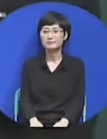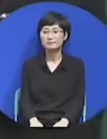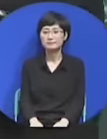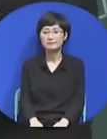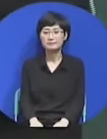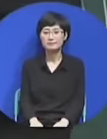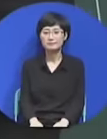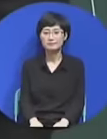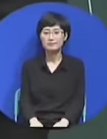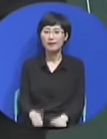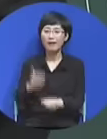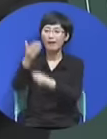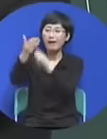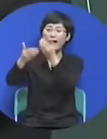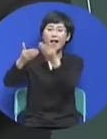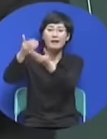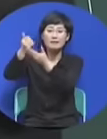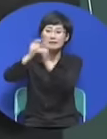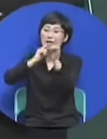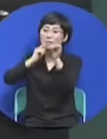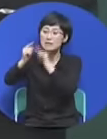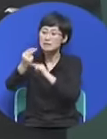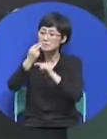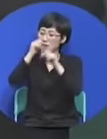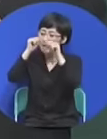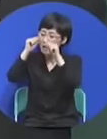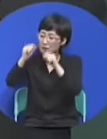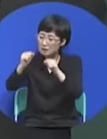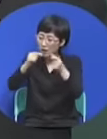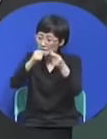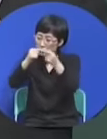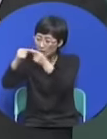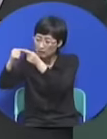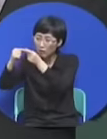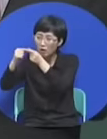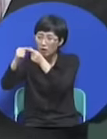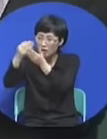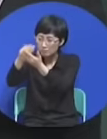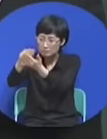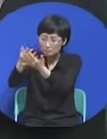长时间做完以后，要查看自己有了什么样的变化. 그래, 하나님의 말씀이 살았고 오늘 이런 것들이 보이게 됩니다.